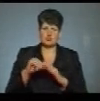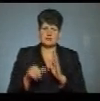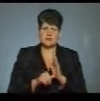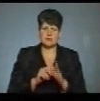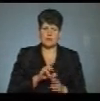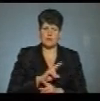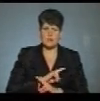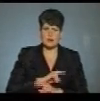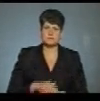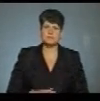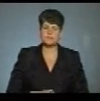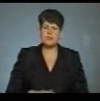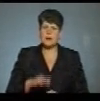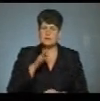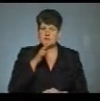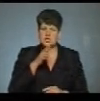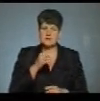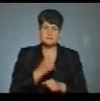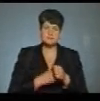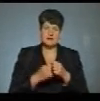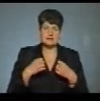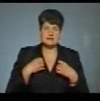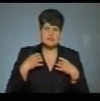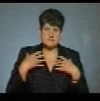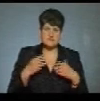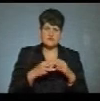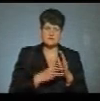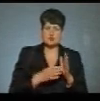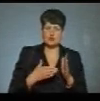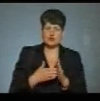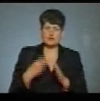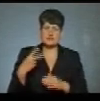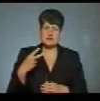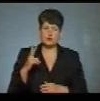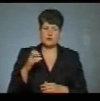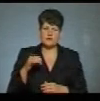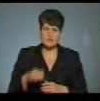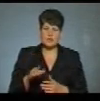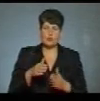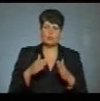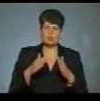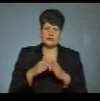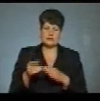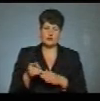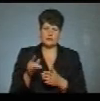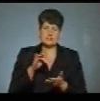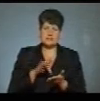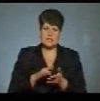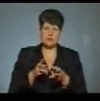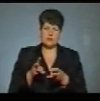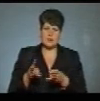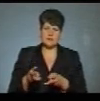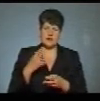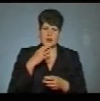померли. Під час великодніх свят з 18 по 20 квітня у будинках Тернополя з централізованим теплопостачанням гаряча вода